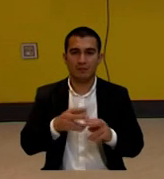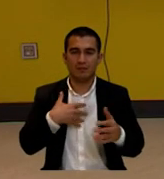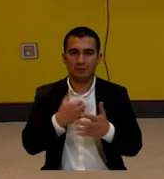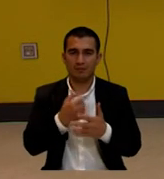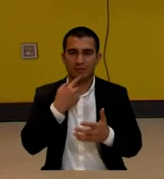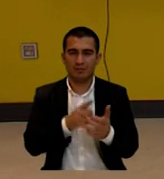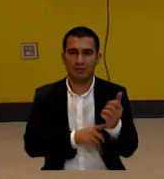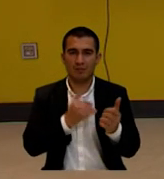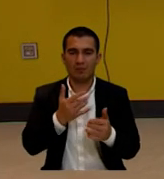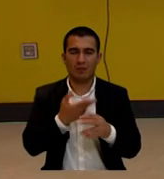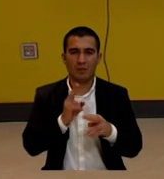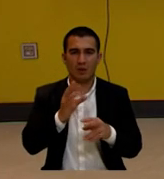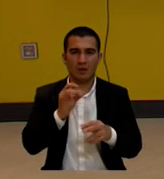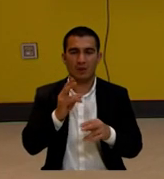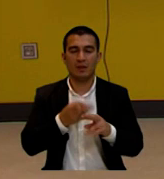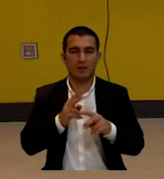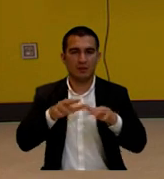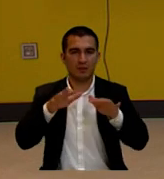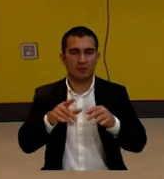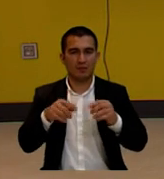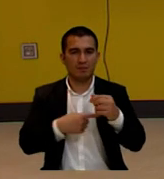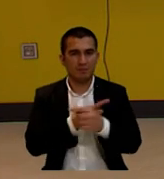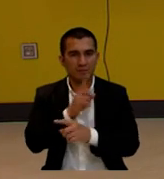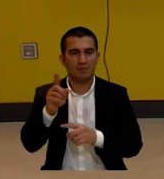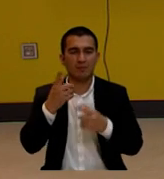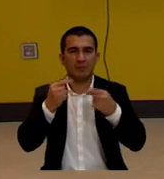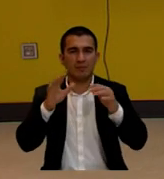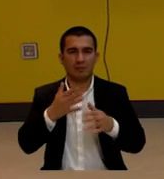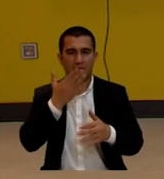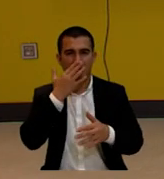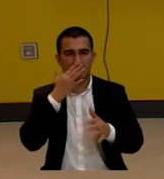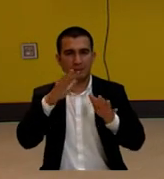qon qorin qon aortasi orqali oldinga